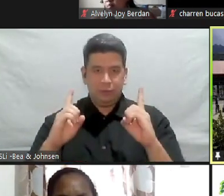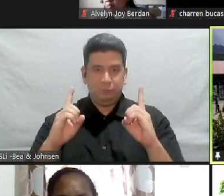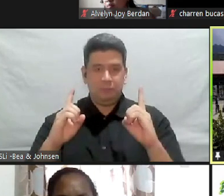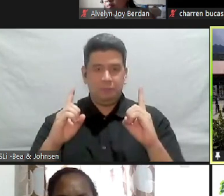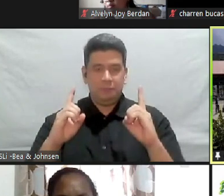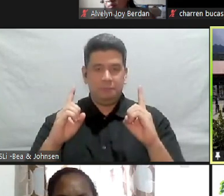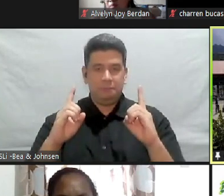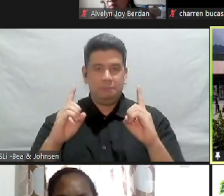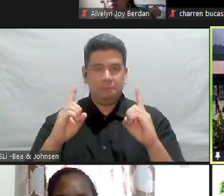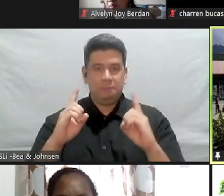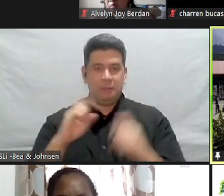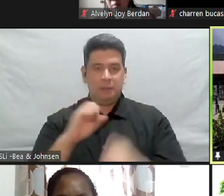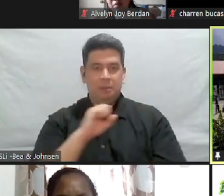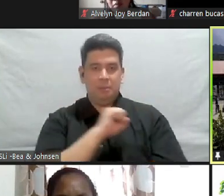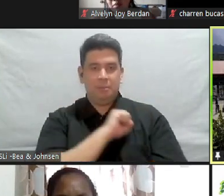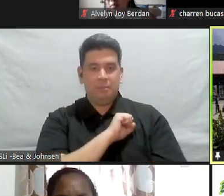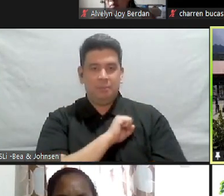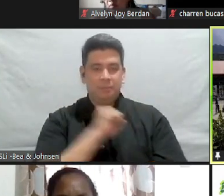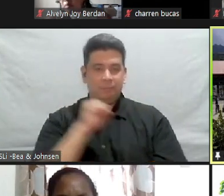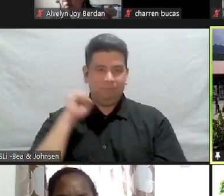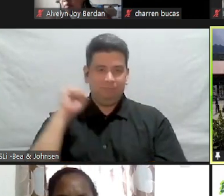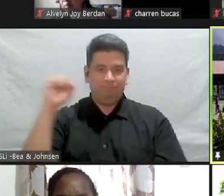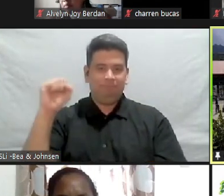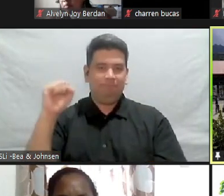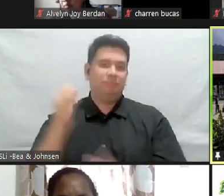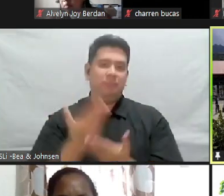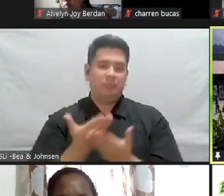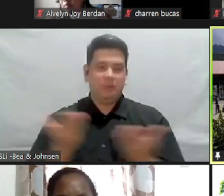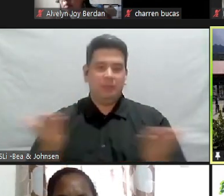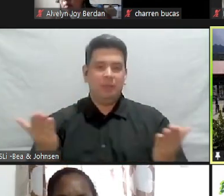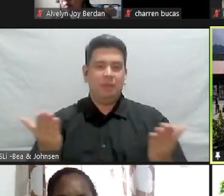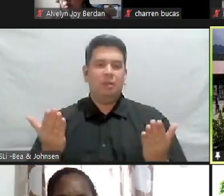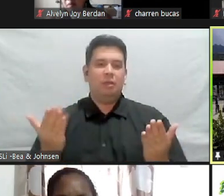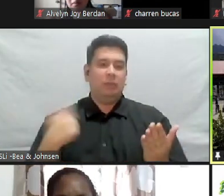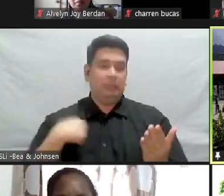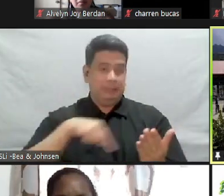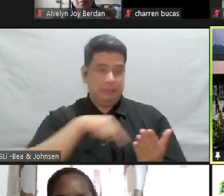at tulong-tulong po natin sa naisulong ang ating